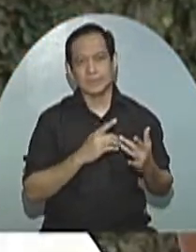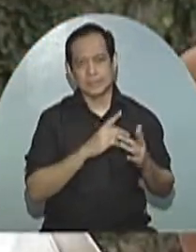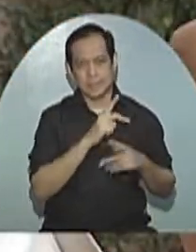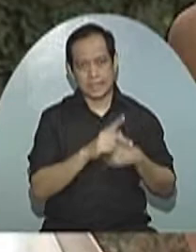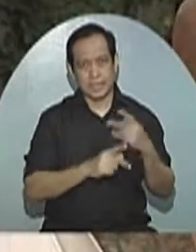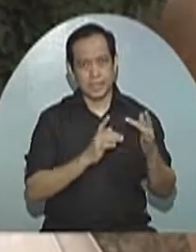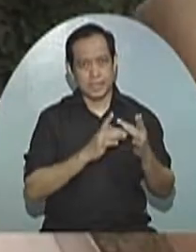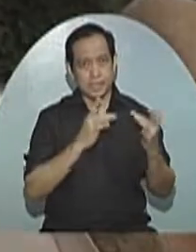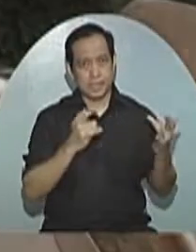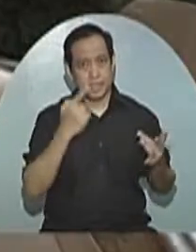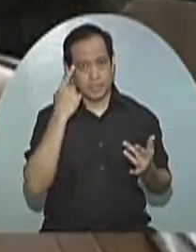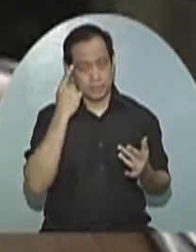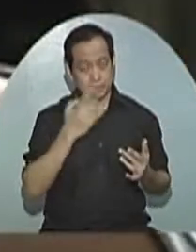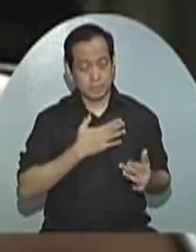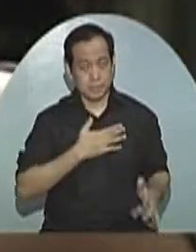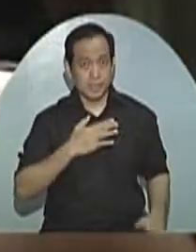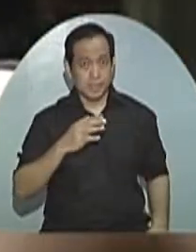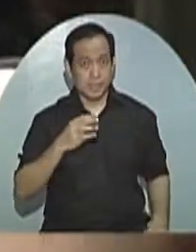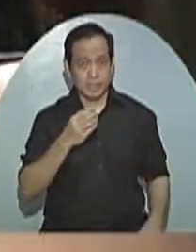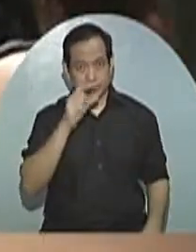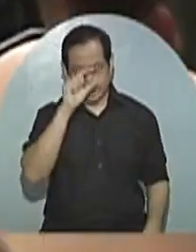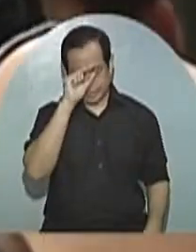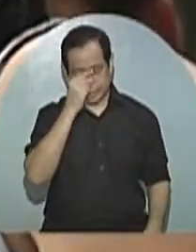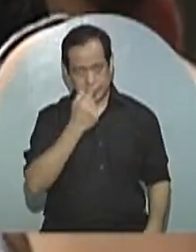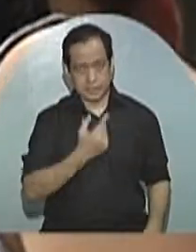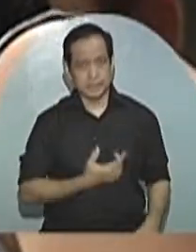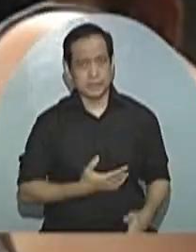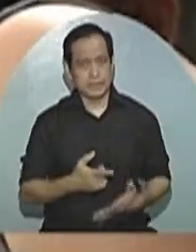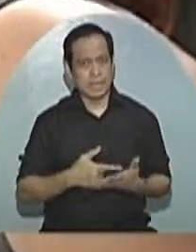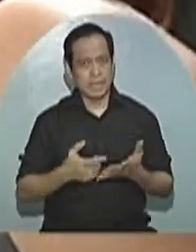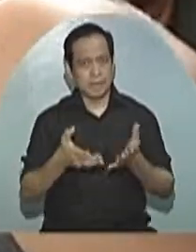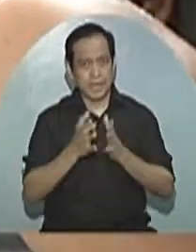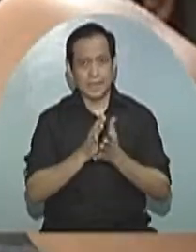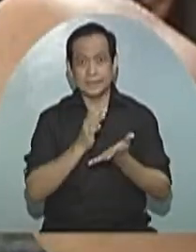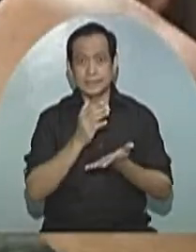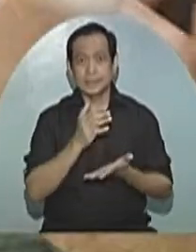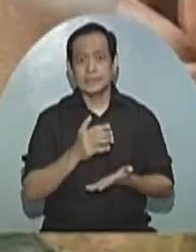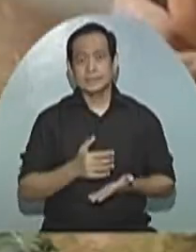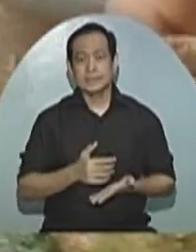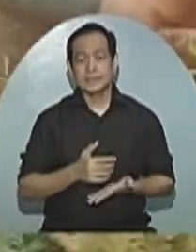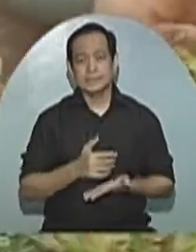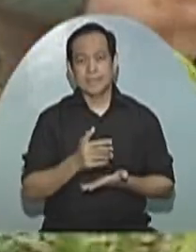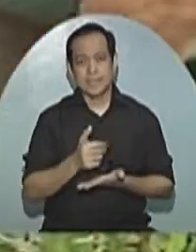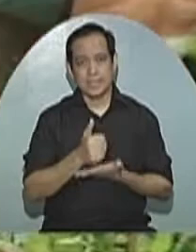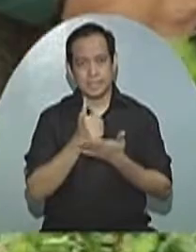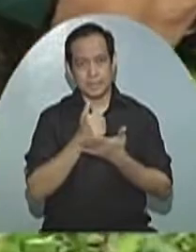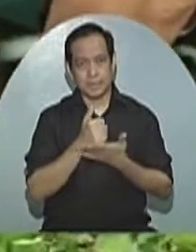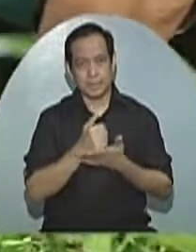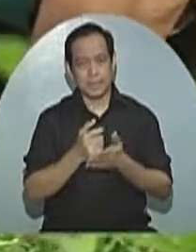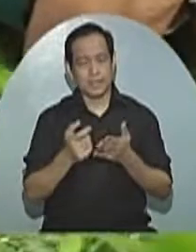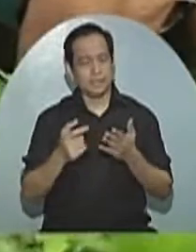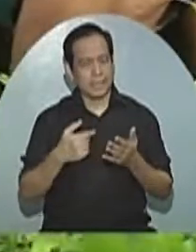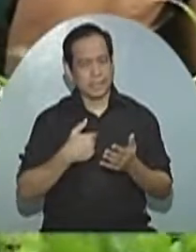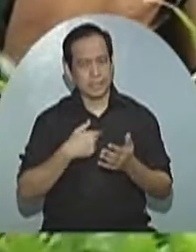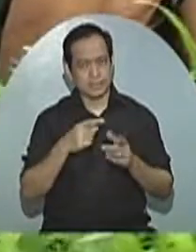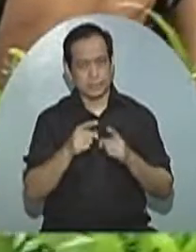sa aking apo, umihingi po ako ng tulong at pasasalamat po sa